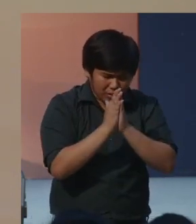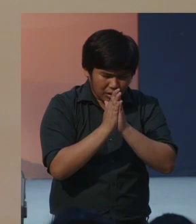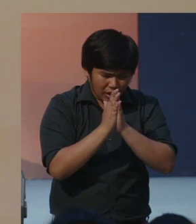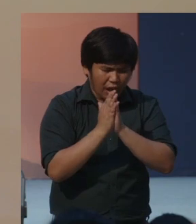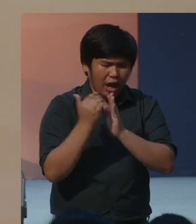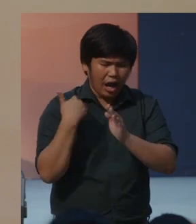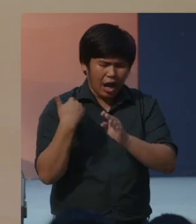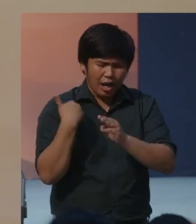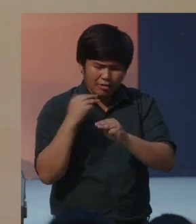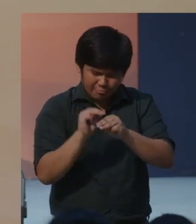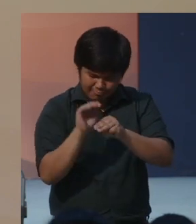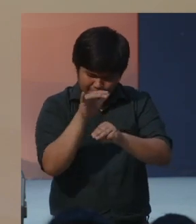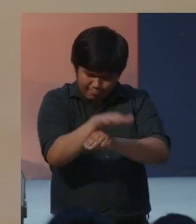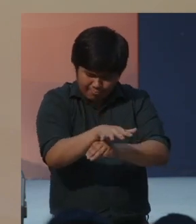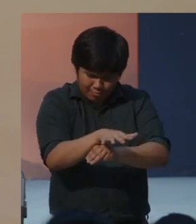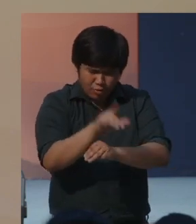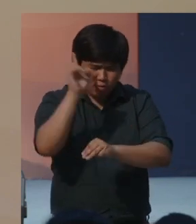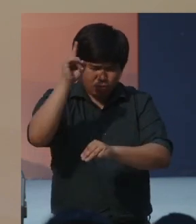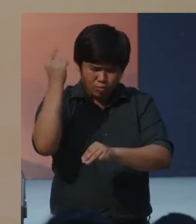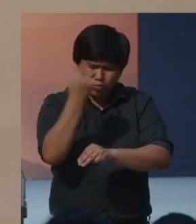na ang palagi mong sagot ay yes,